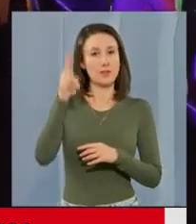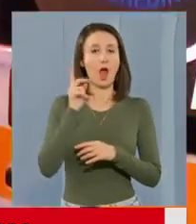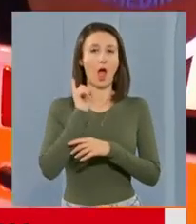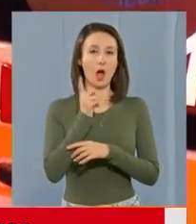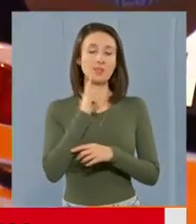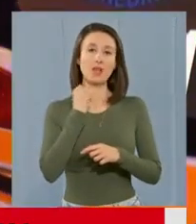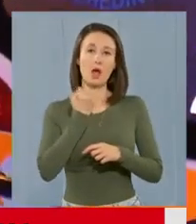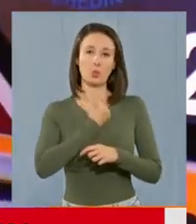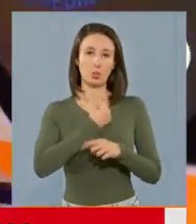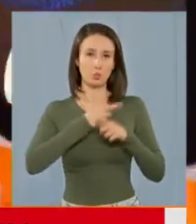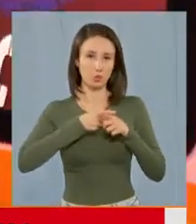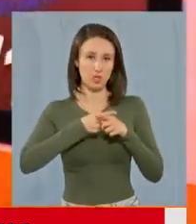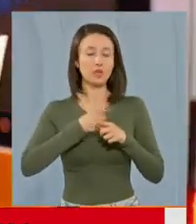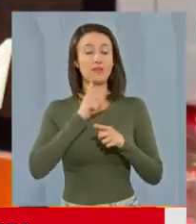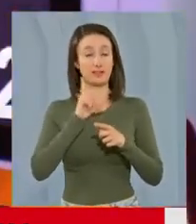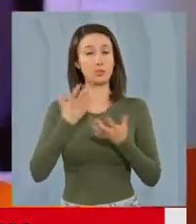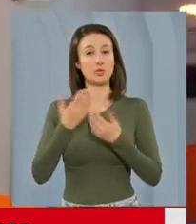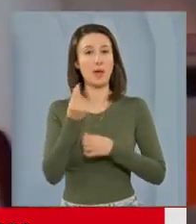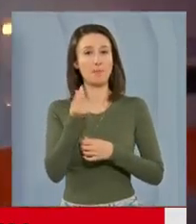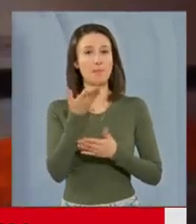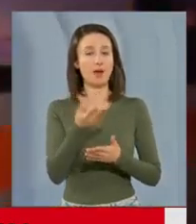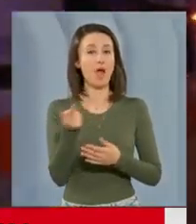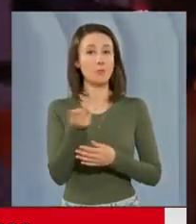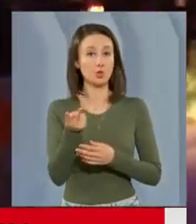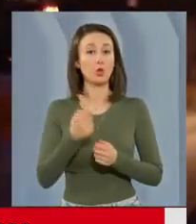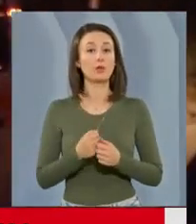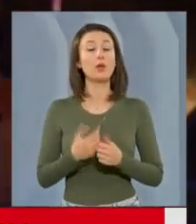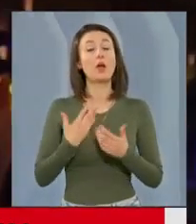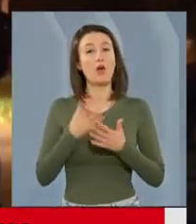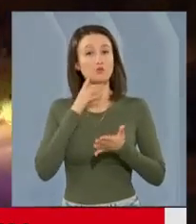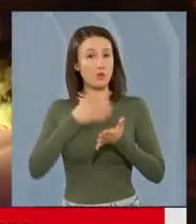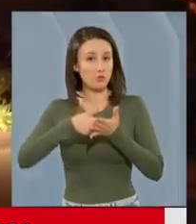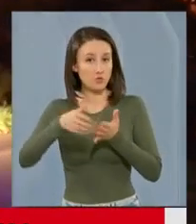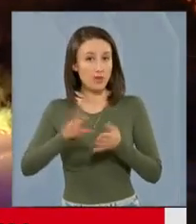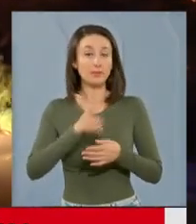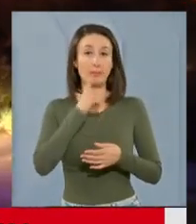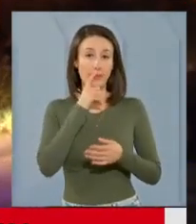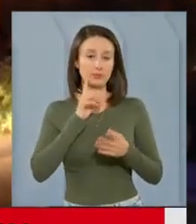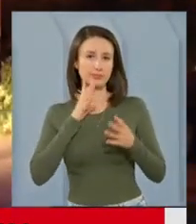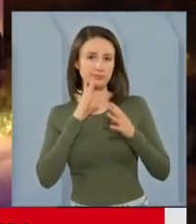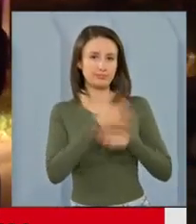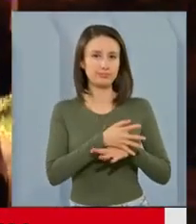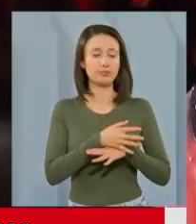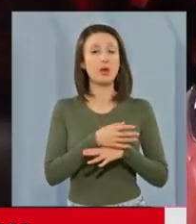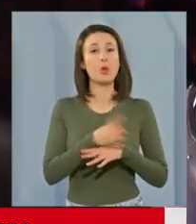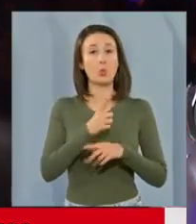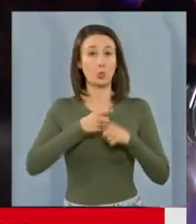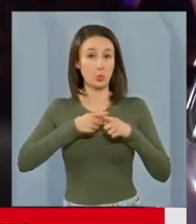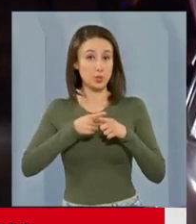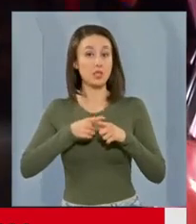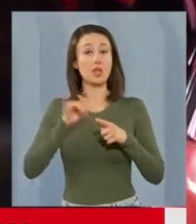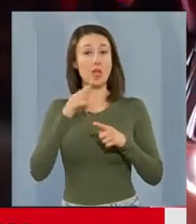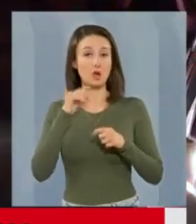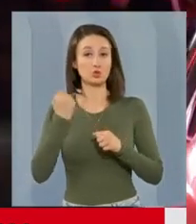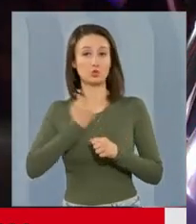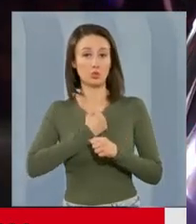amenințarea armei va trebui să facă rost de bani de la cei doi pentru că a fost refuzat bărbatul s a năpustit asupra lor cu un cuțit și i